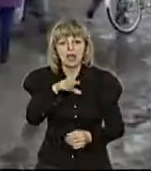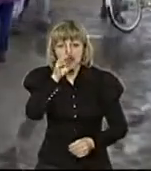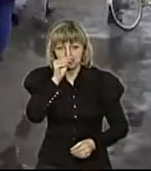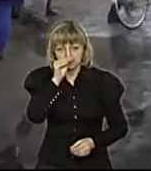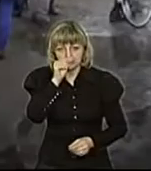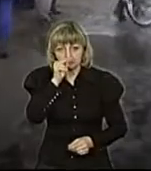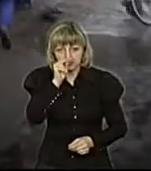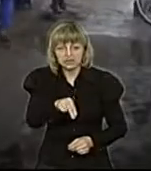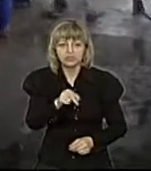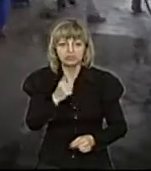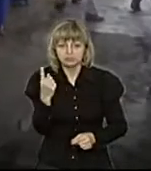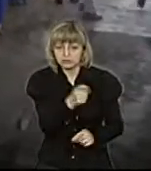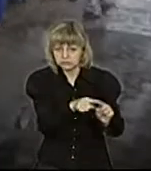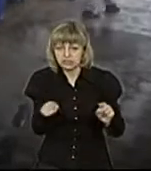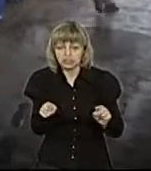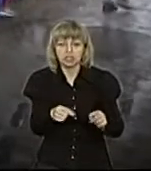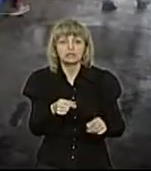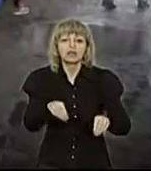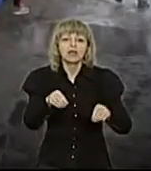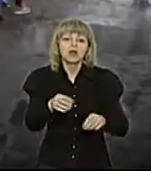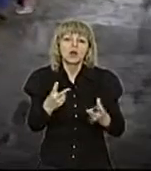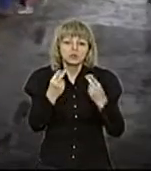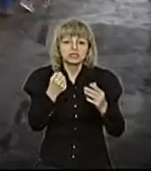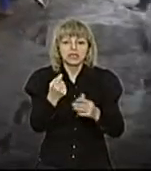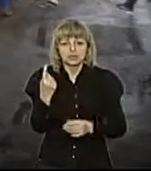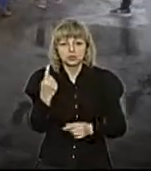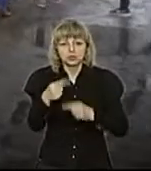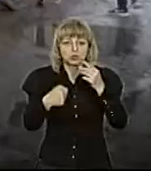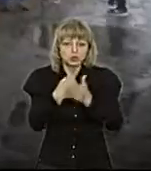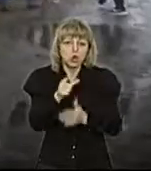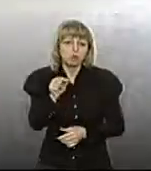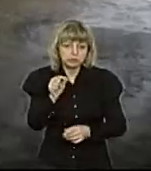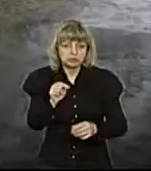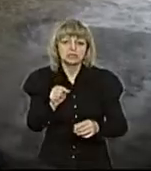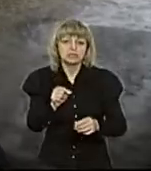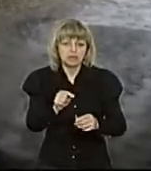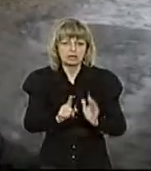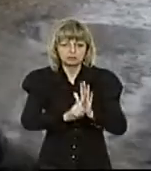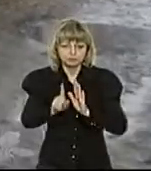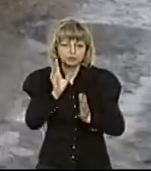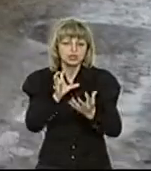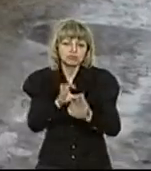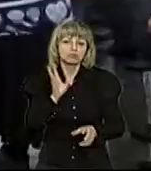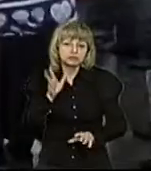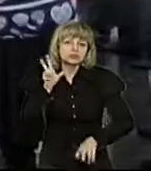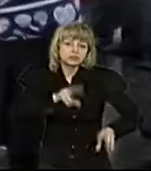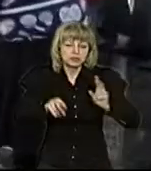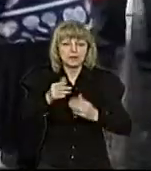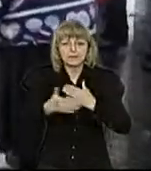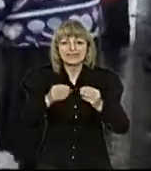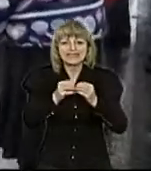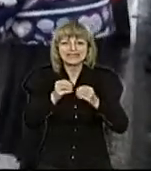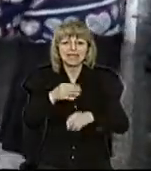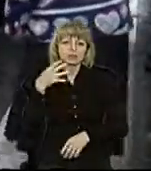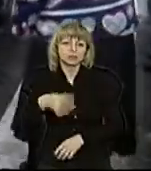тиждень. Пообіцяли нам до понеділка вирішити цю всю проблему, пустити маршрут. Будемо сподіватися, що він буде. Близько 10